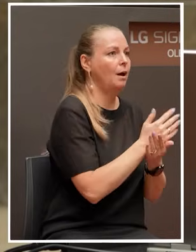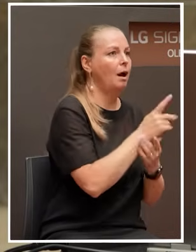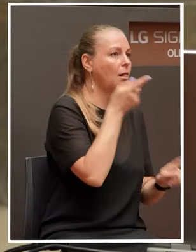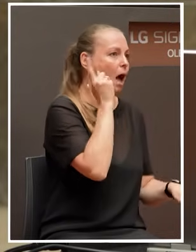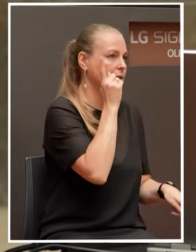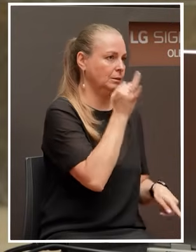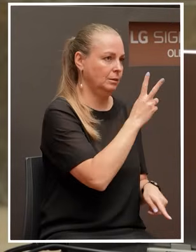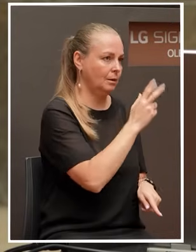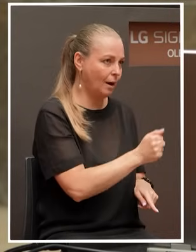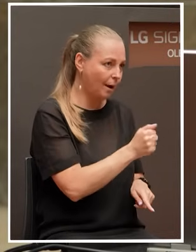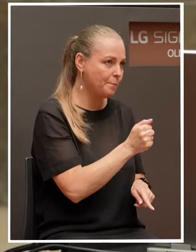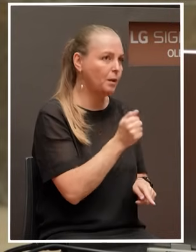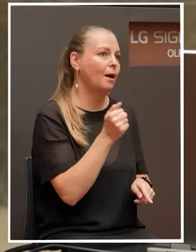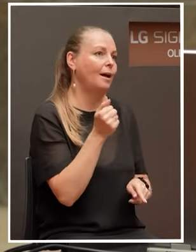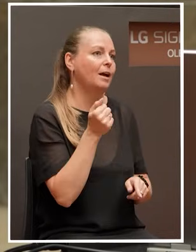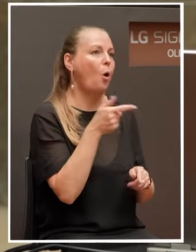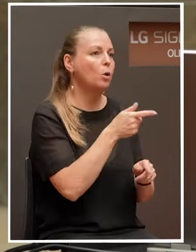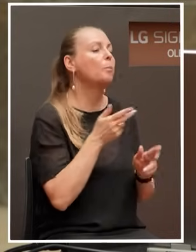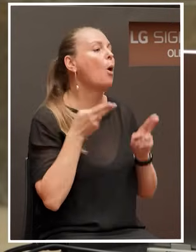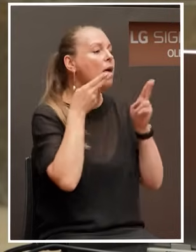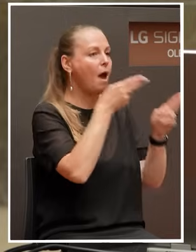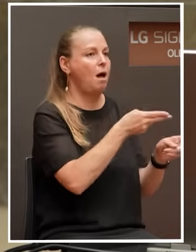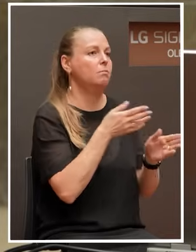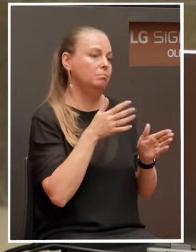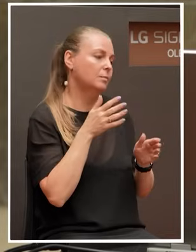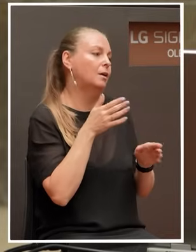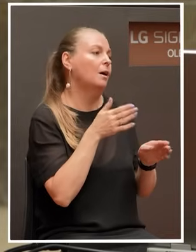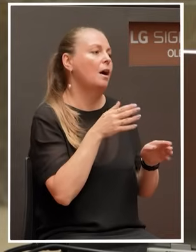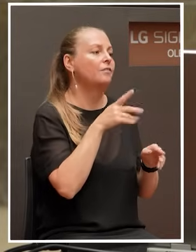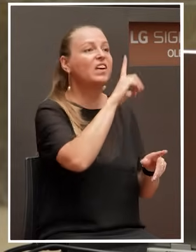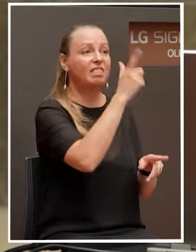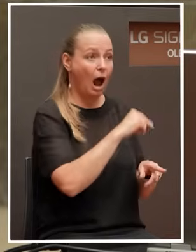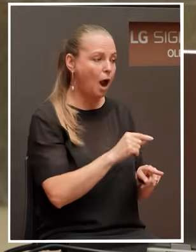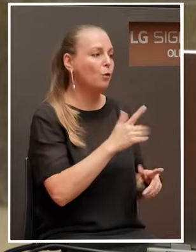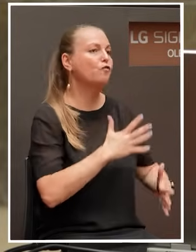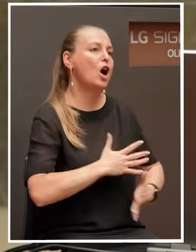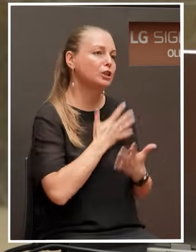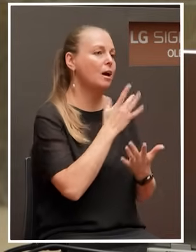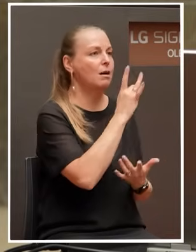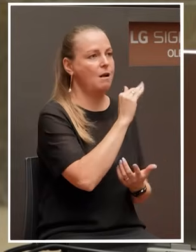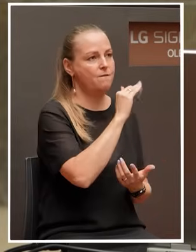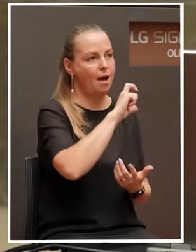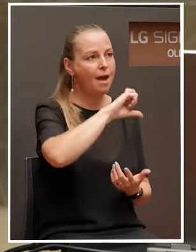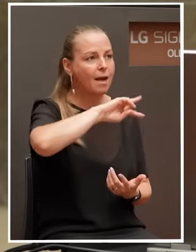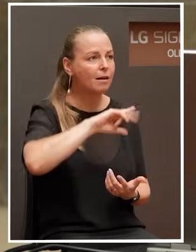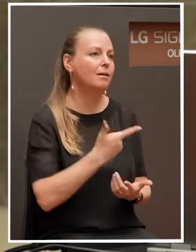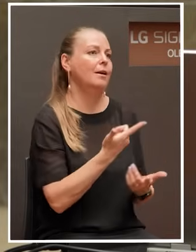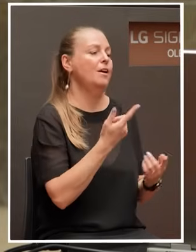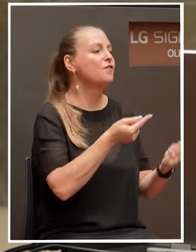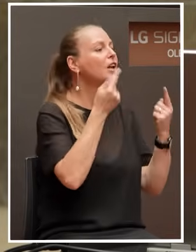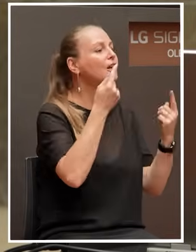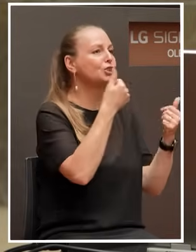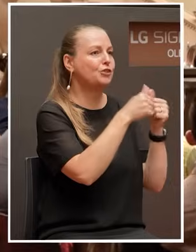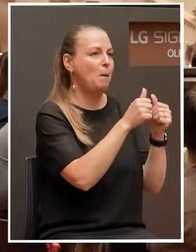стал паломничество совершил в Италию, восхищался Рафаэлем, восхищался великой